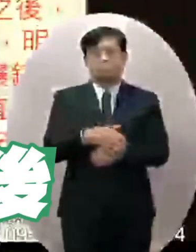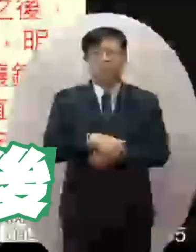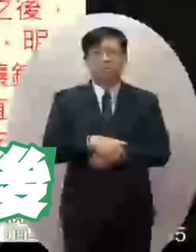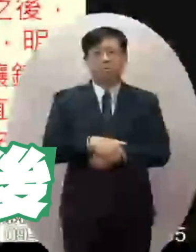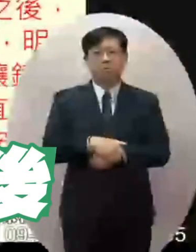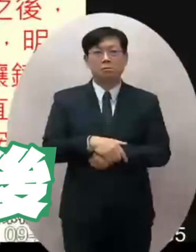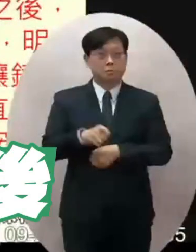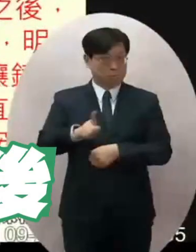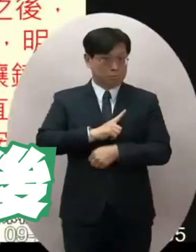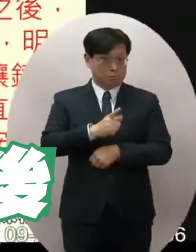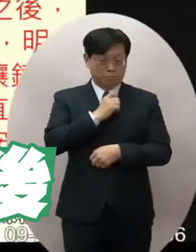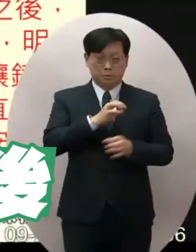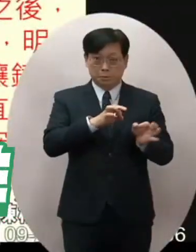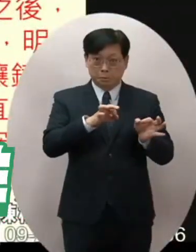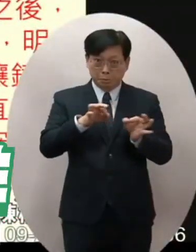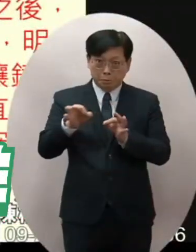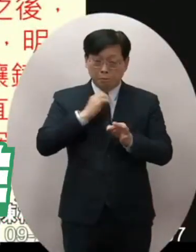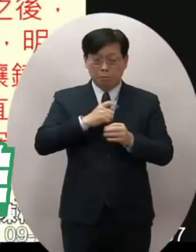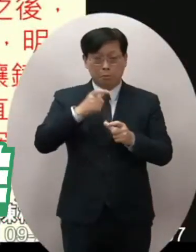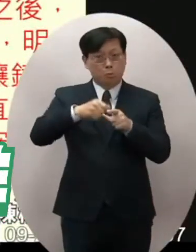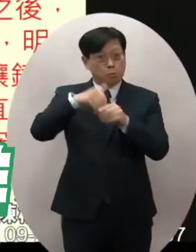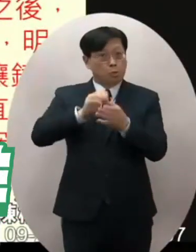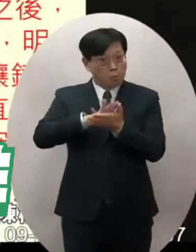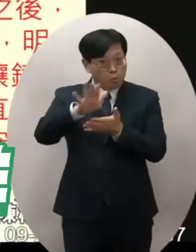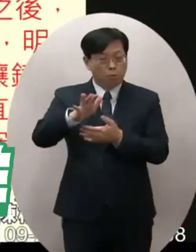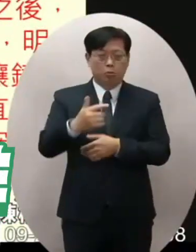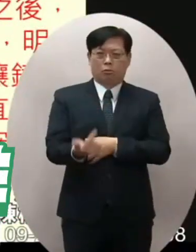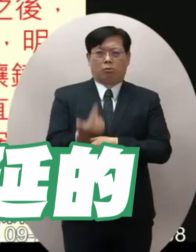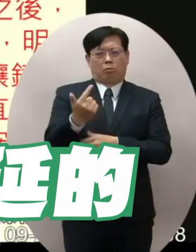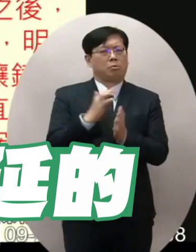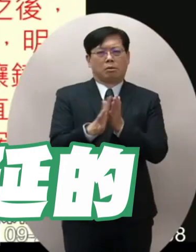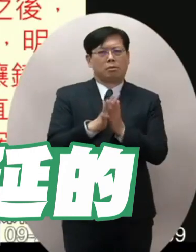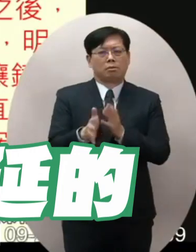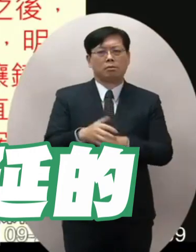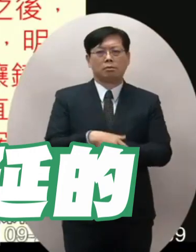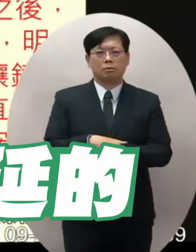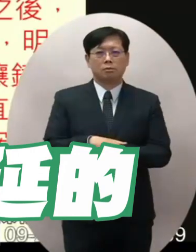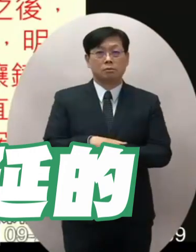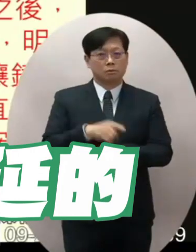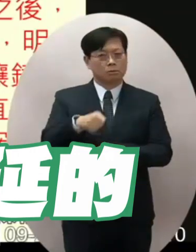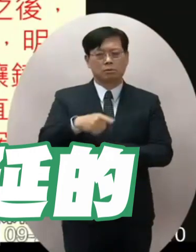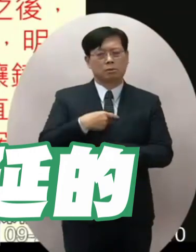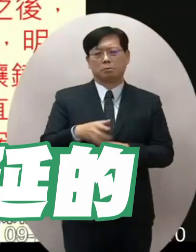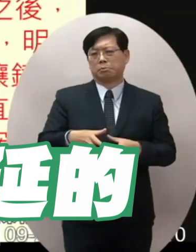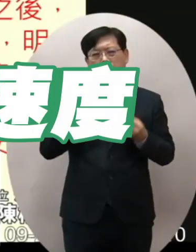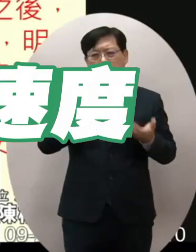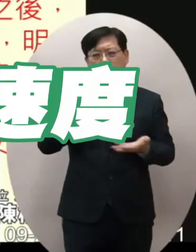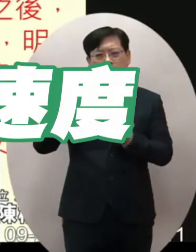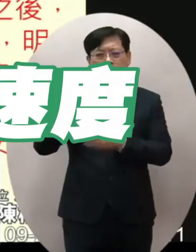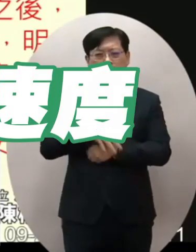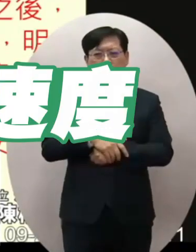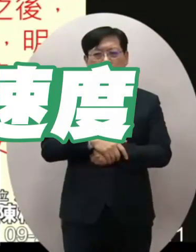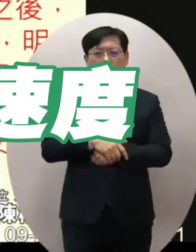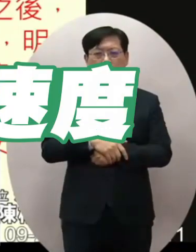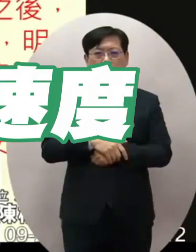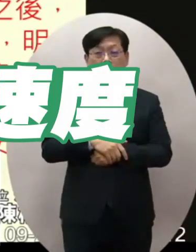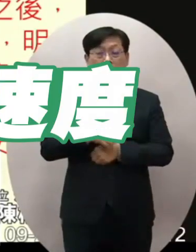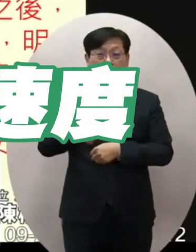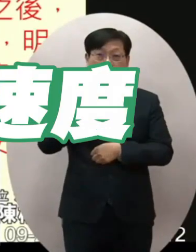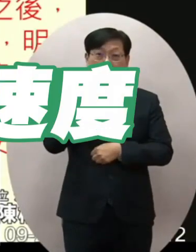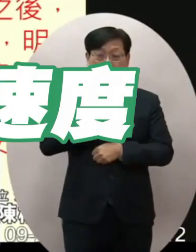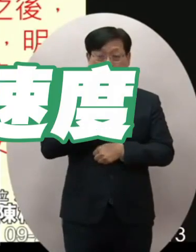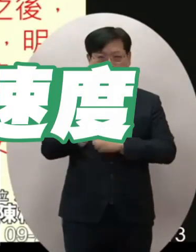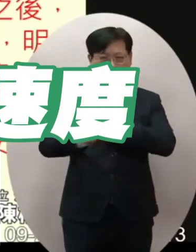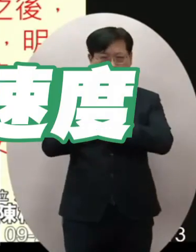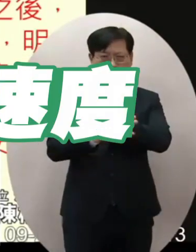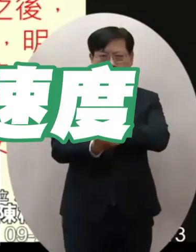那你说要拖到公投后，那公投后要赶快排，然后这个没什么好拖延的，就让人家在 在很